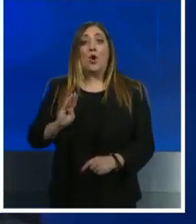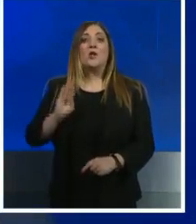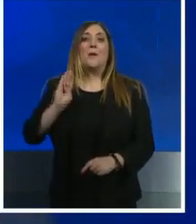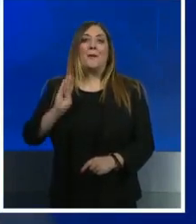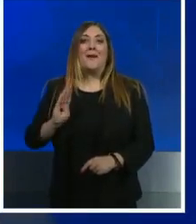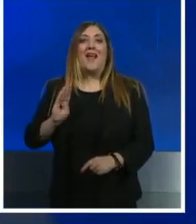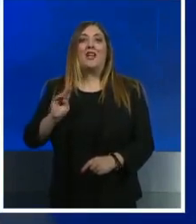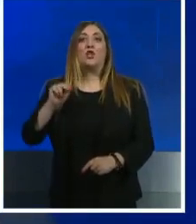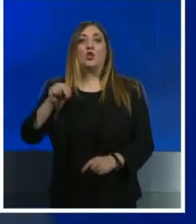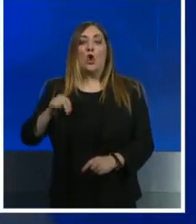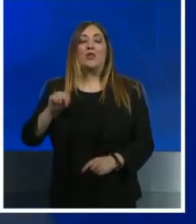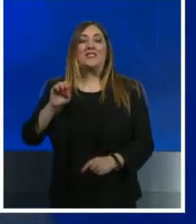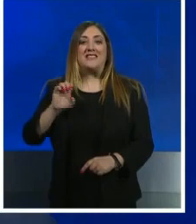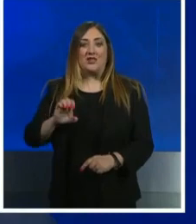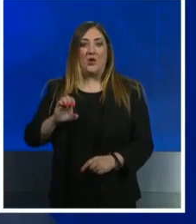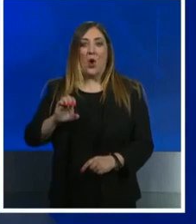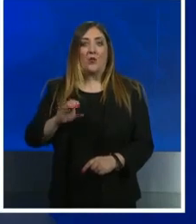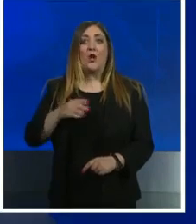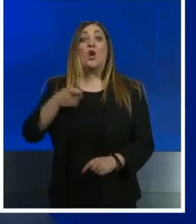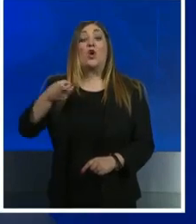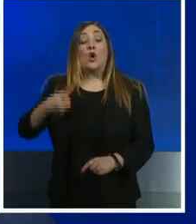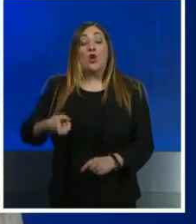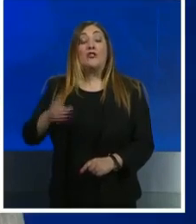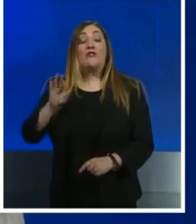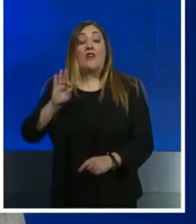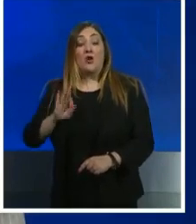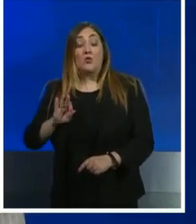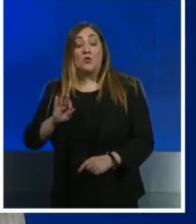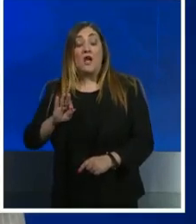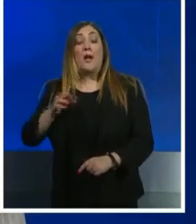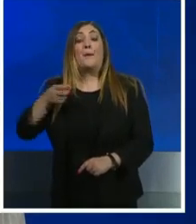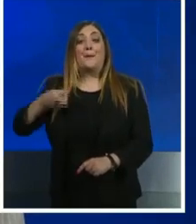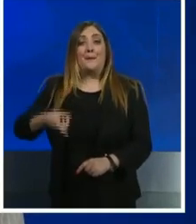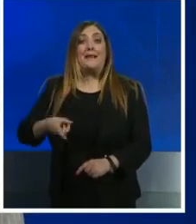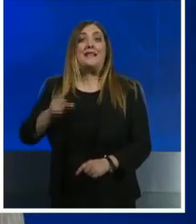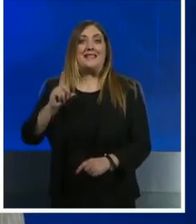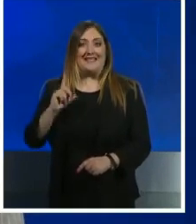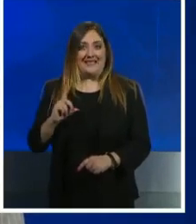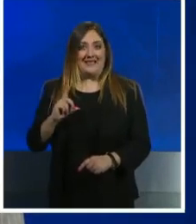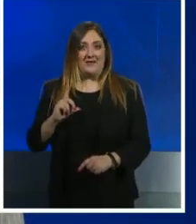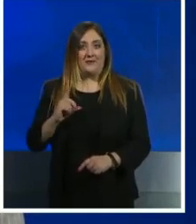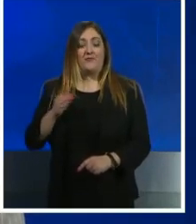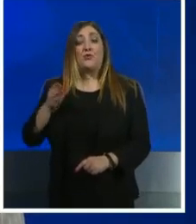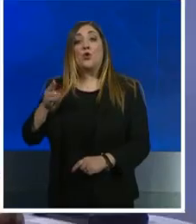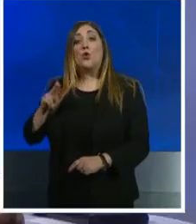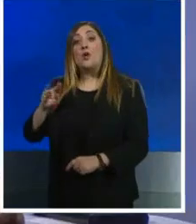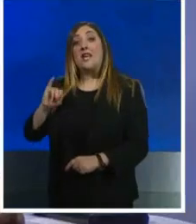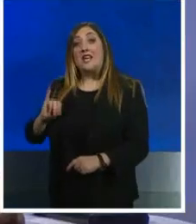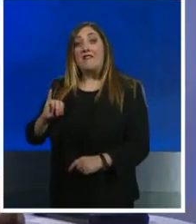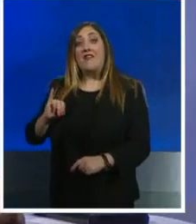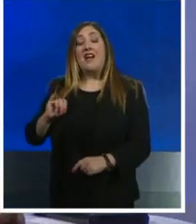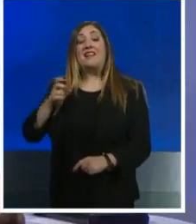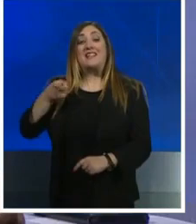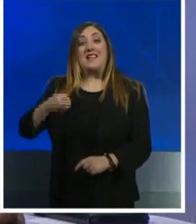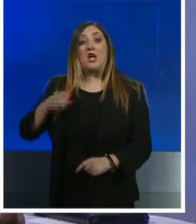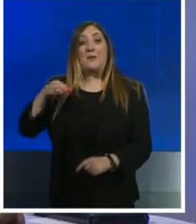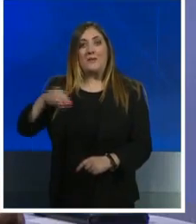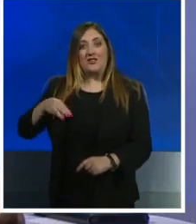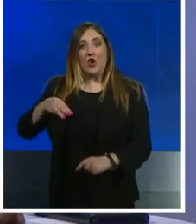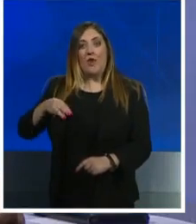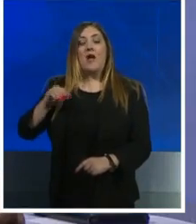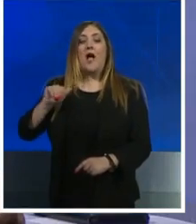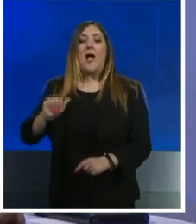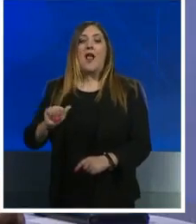Not Ego, Godfrey Farrugia minn Partit Demokratiku, u Ivan Grekmintov minn Alleanza